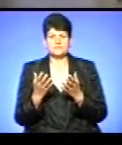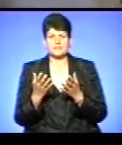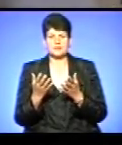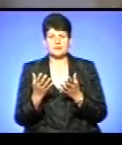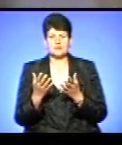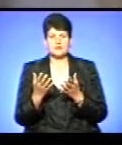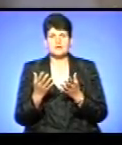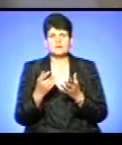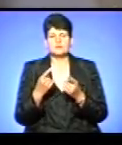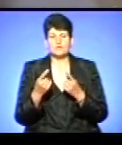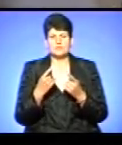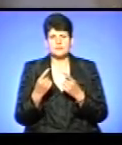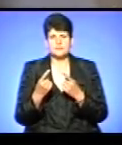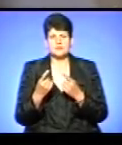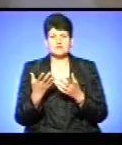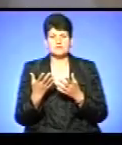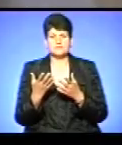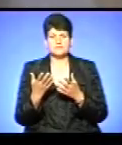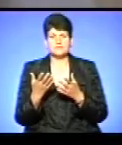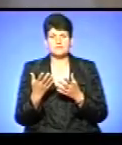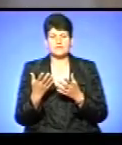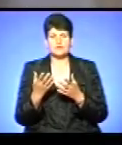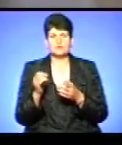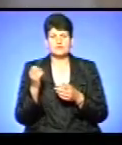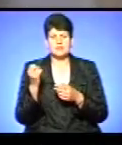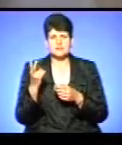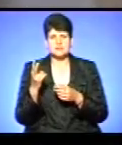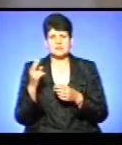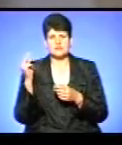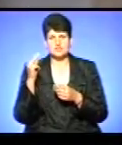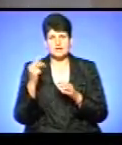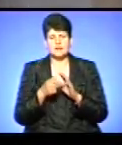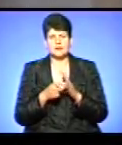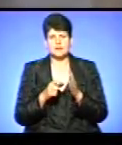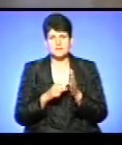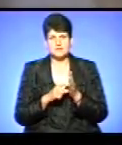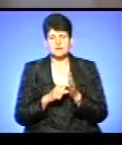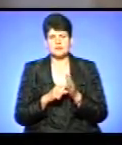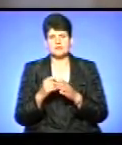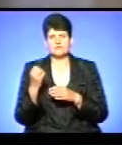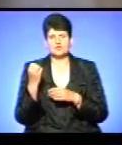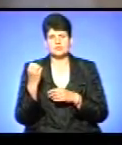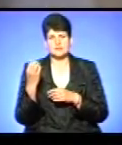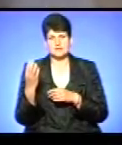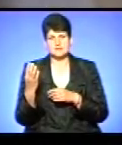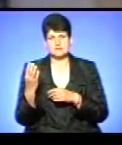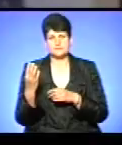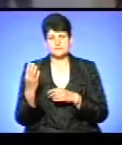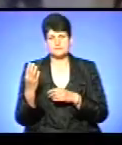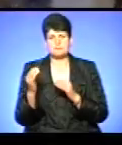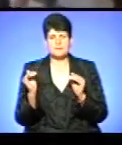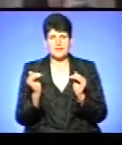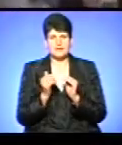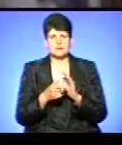опалення замінене повністю, все по стояках у 12 навчальних кабінетах і в 14